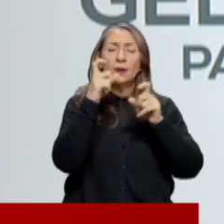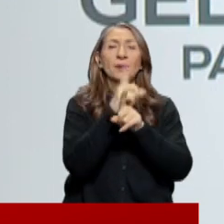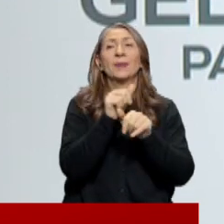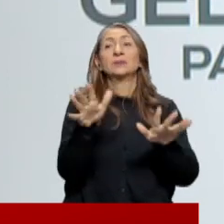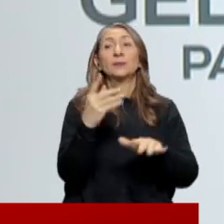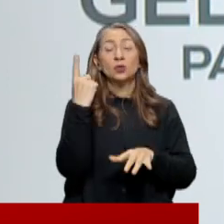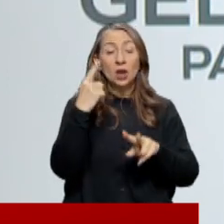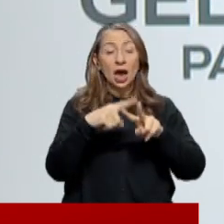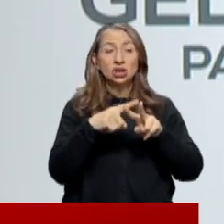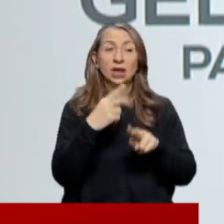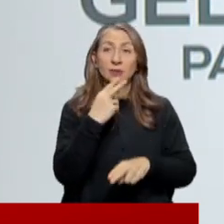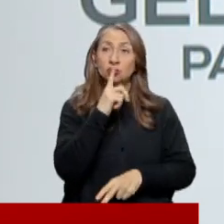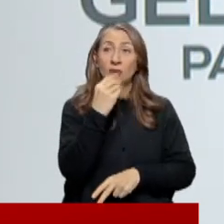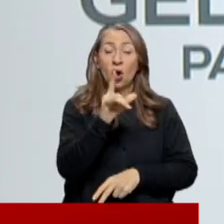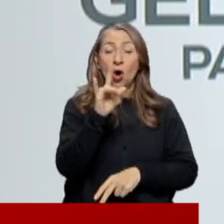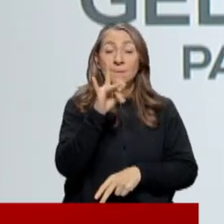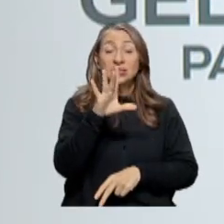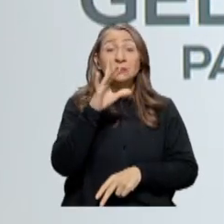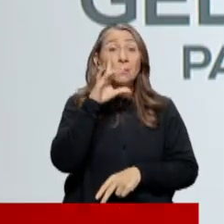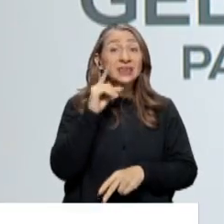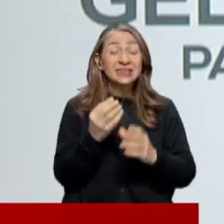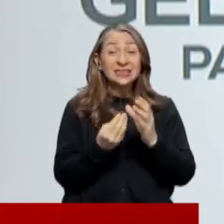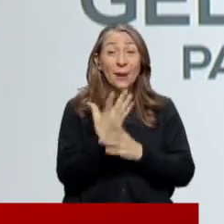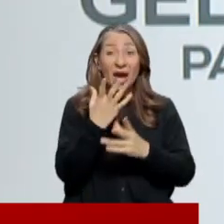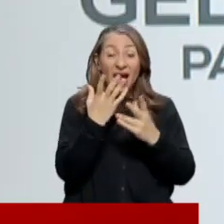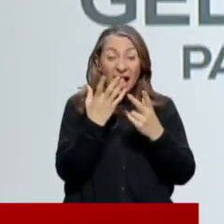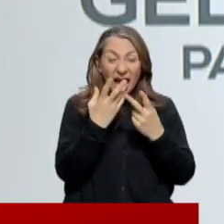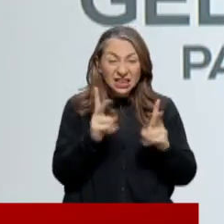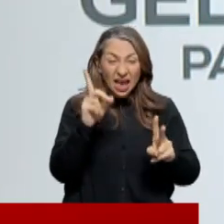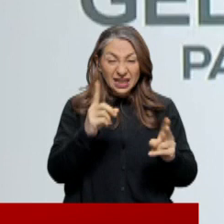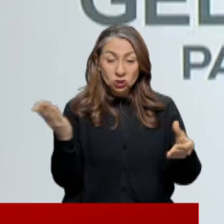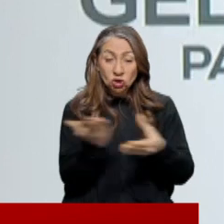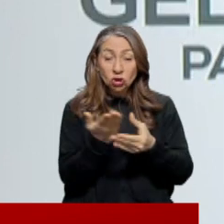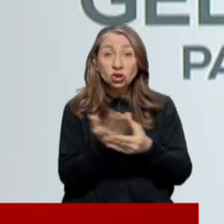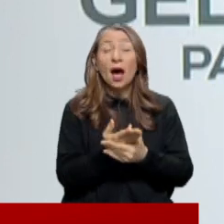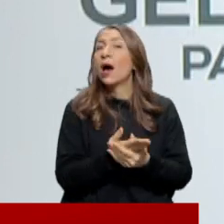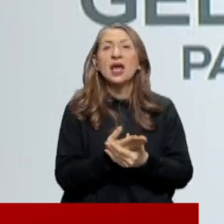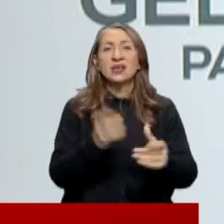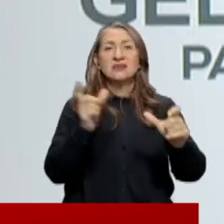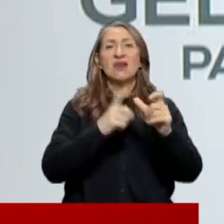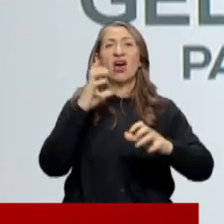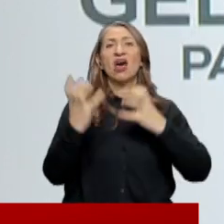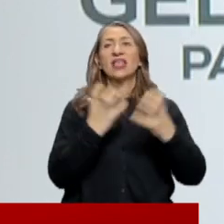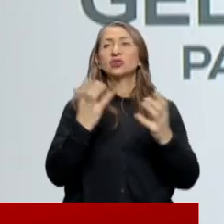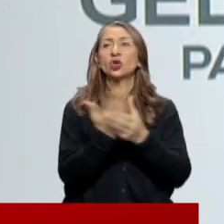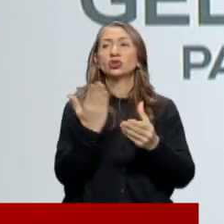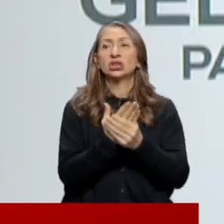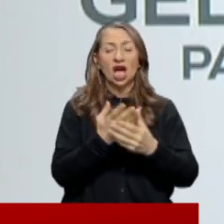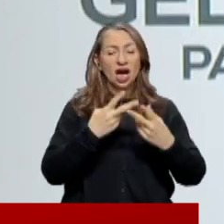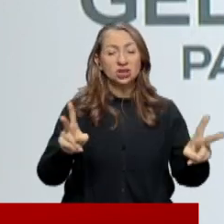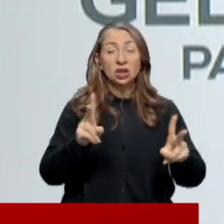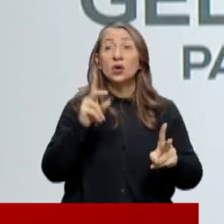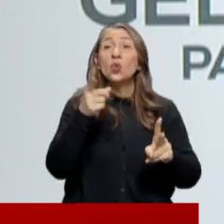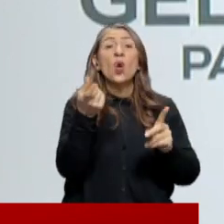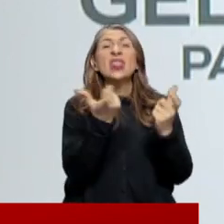Dün Ayşe Hanım'a söz verdik. 15 Mayıs sabahı açılacak ilk dosyalardan biri Sinan Ateş dosyası olacak. Ve